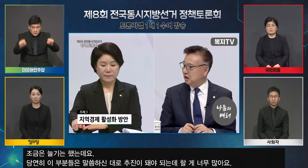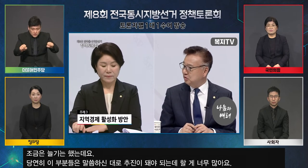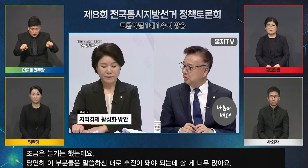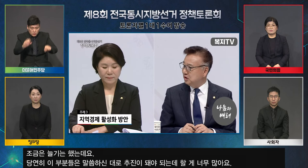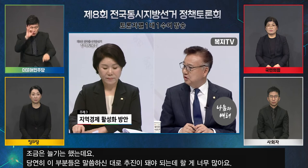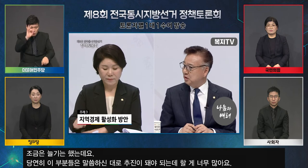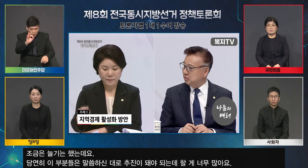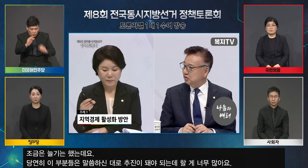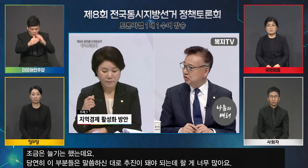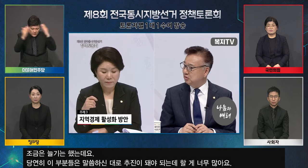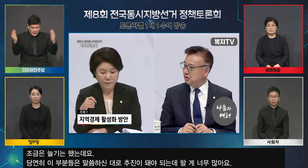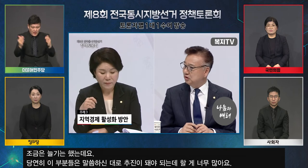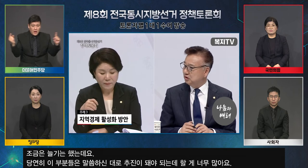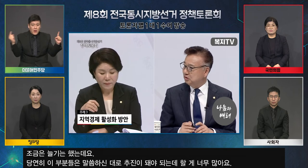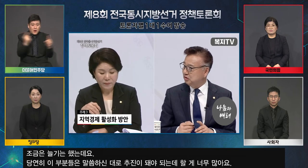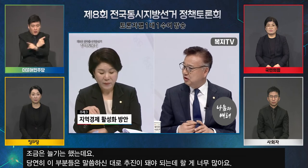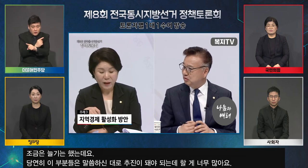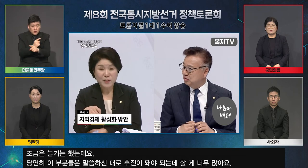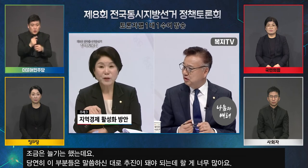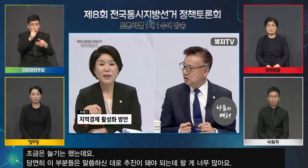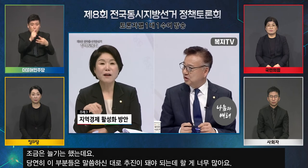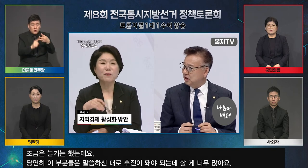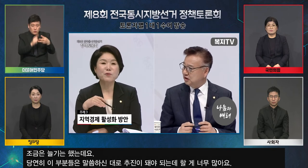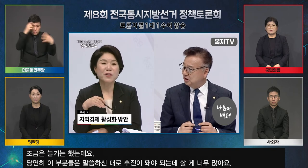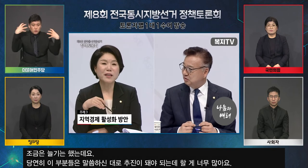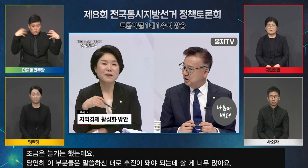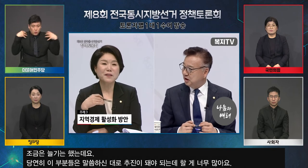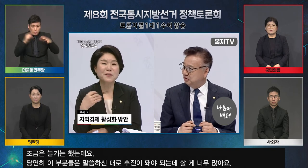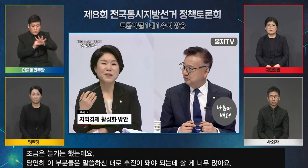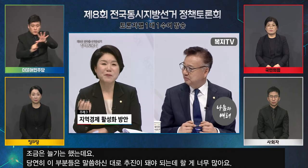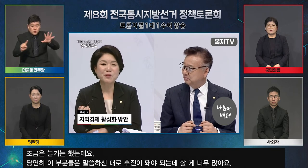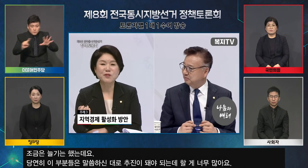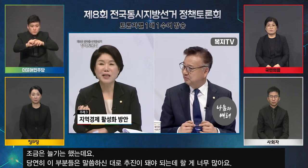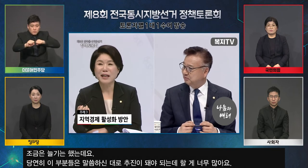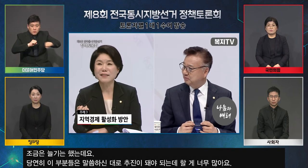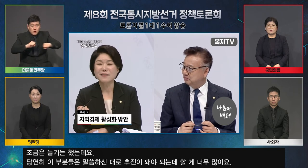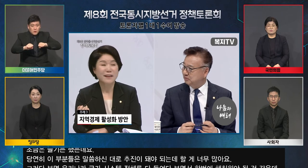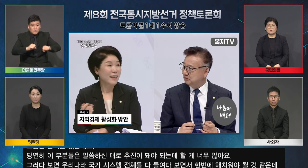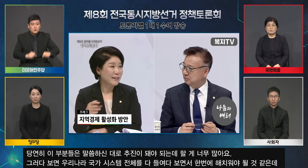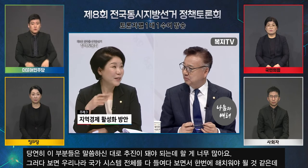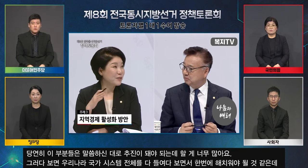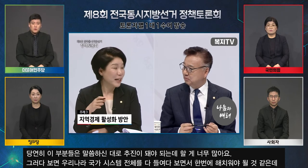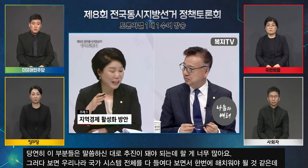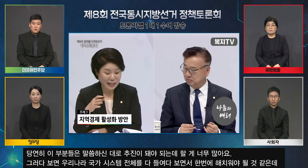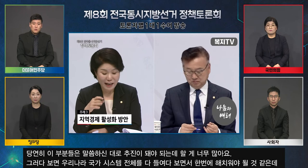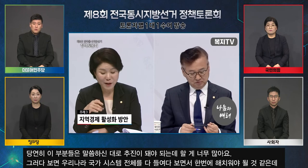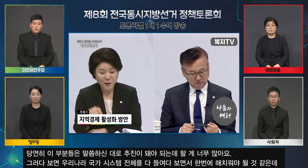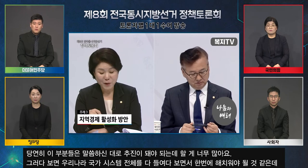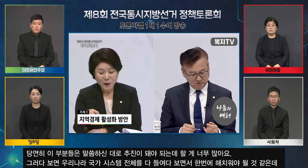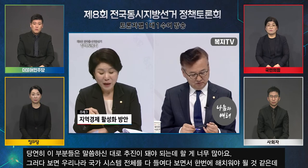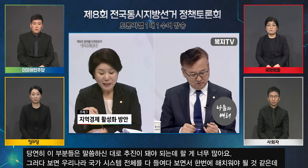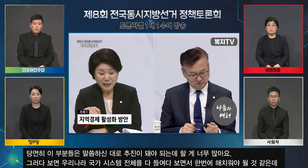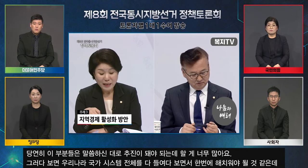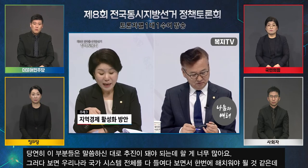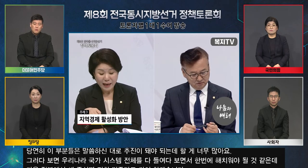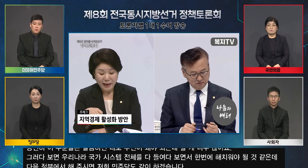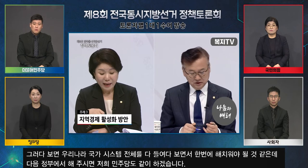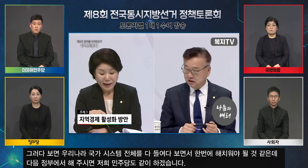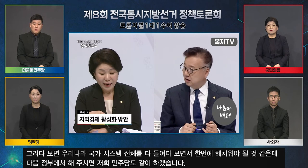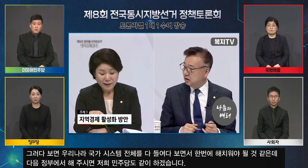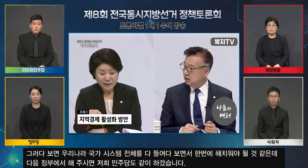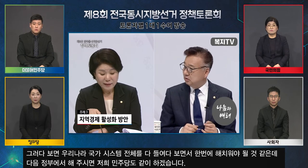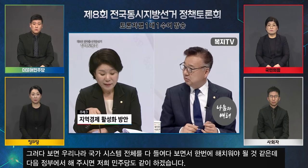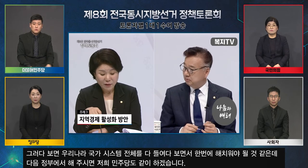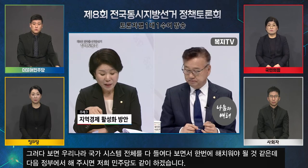다음 정부에서 앞서주시면 저희 민주당도 저희가 국회의석이 민주당이 다수당이니까요. 아니 이게